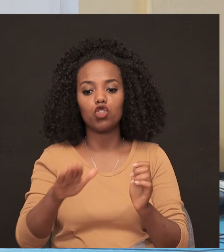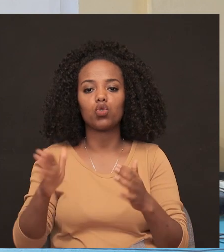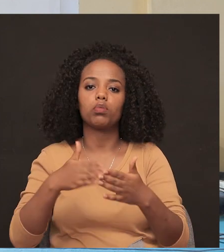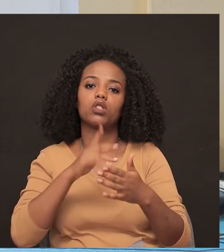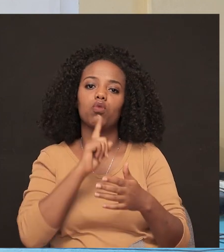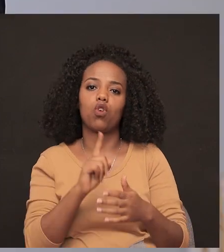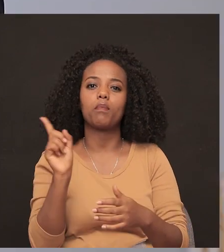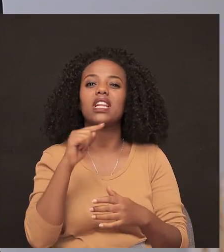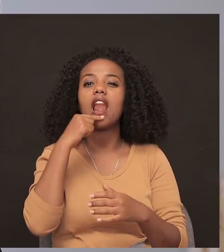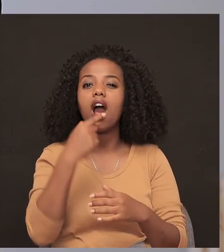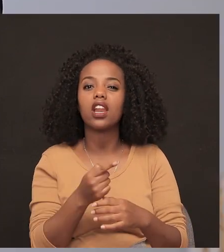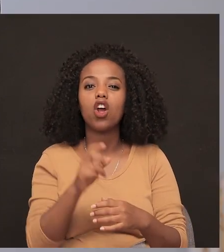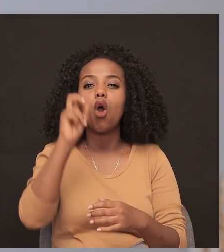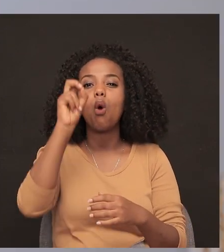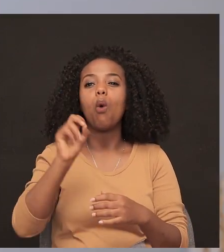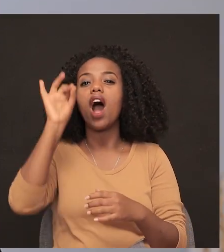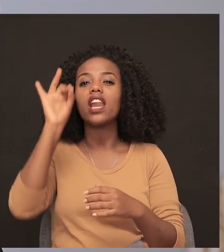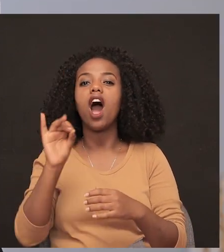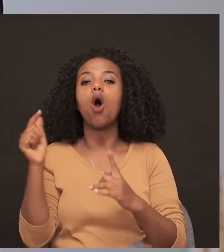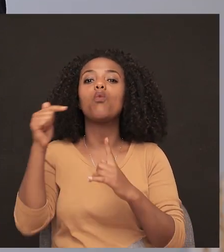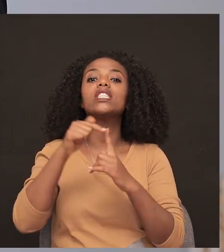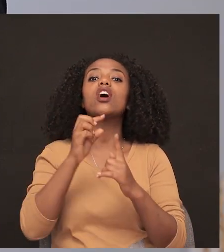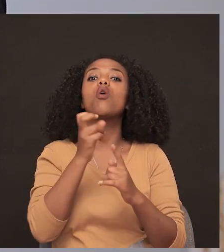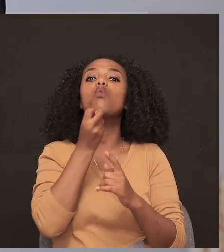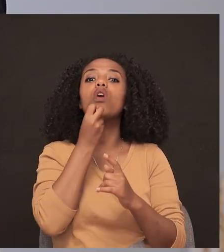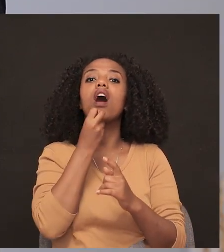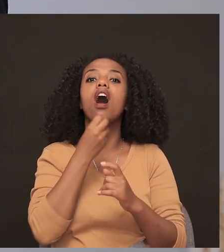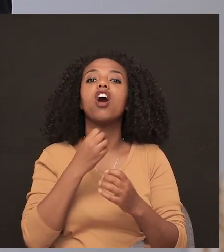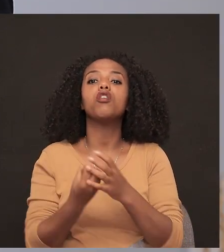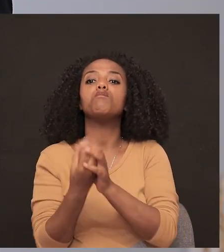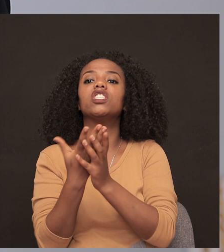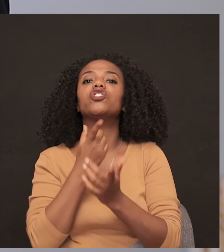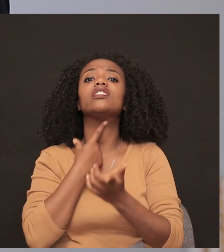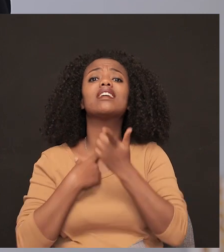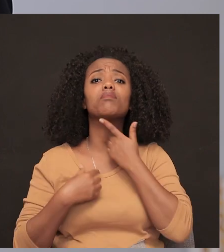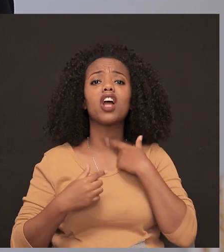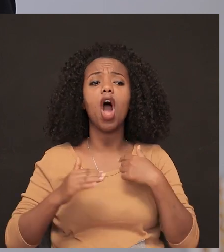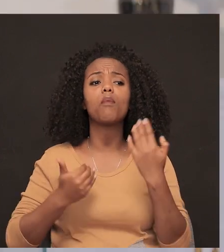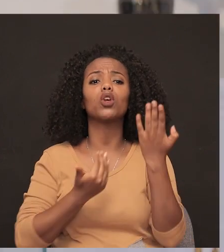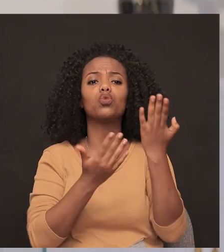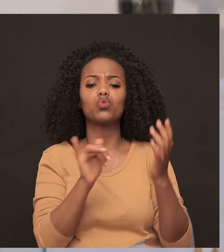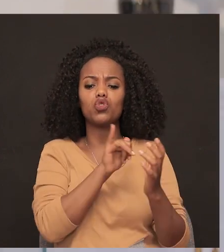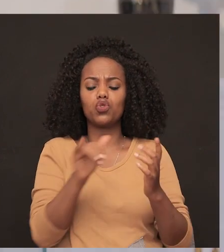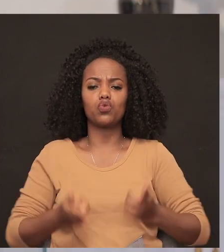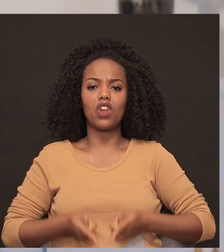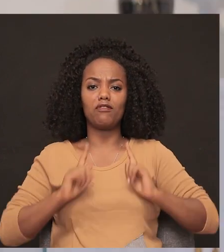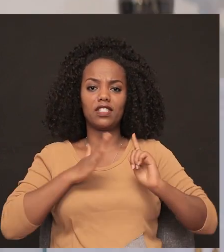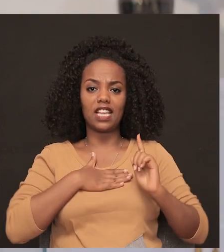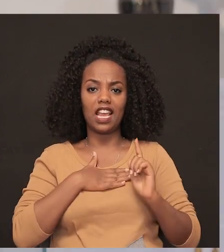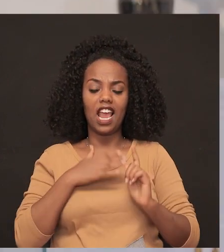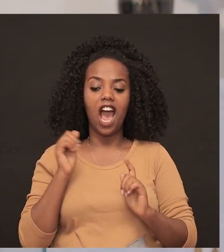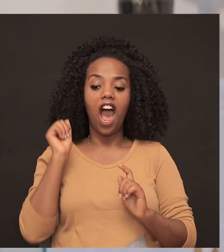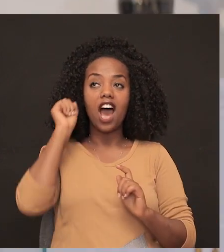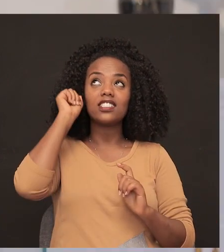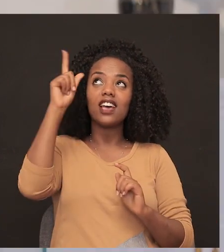እና ምን ይላሉ? ዋላ ወደ ውሃ ምንጭ እንደሚናፍቅ አቤቱ እንዲሁ ነፍሴ